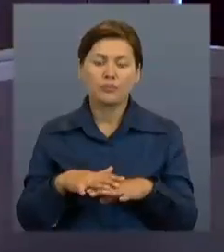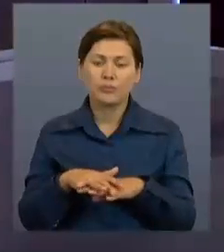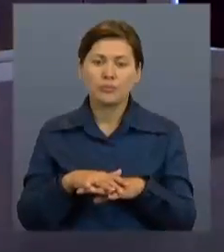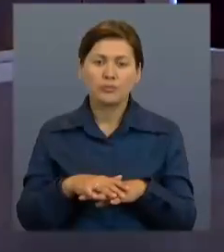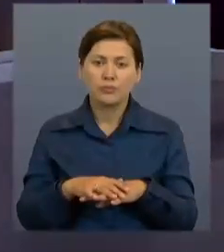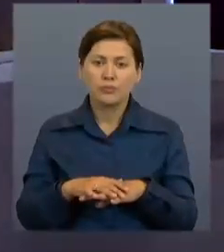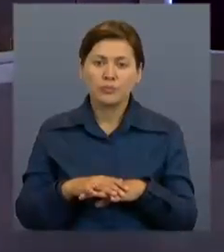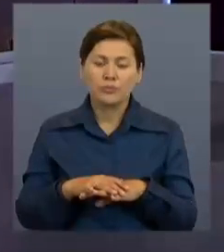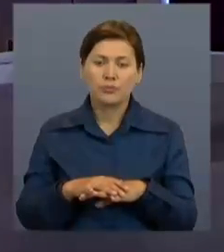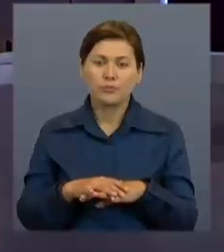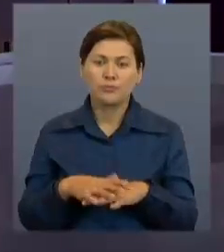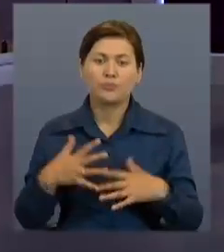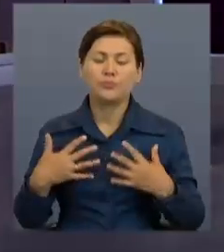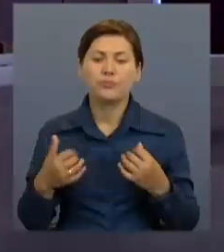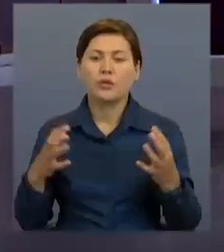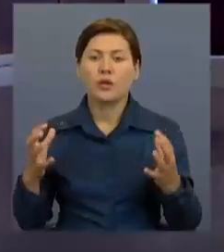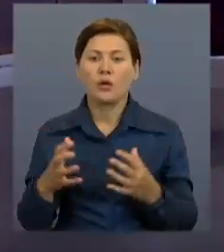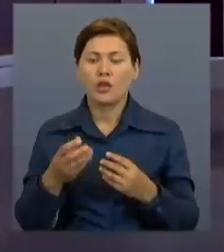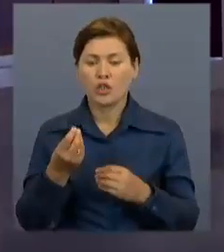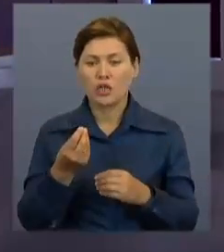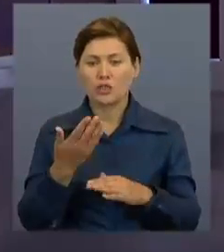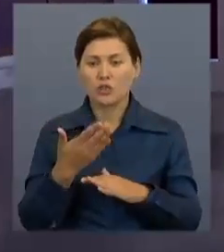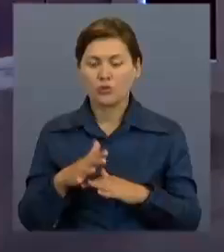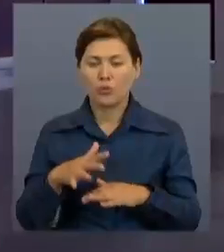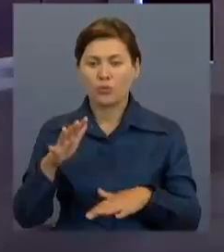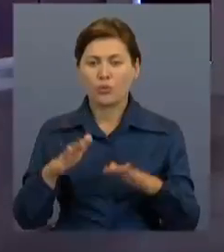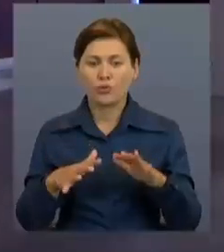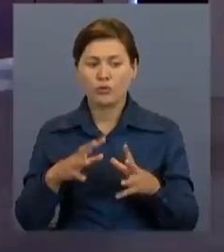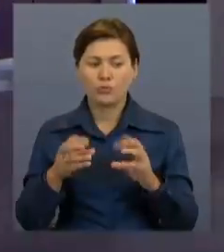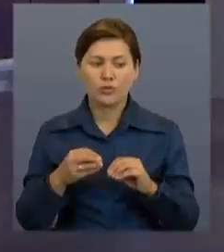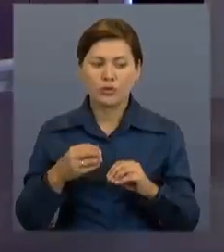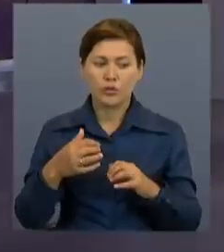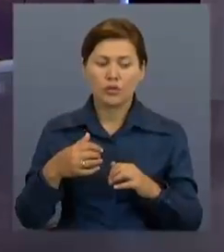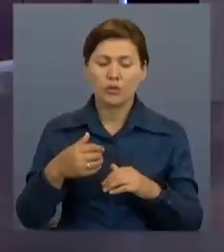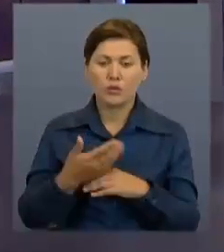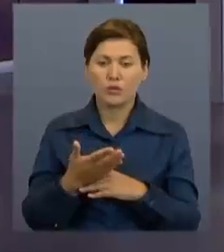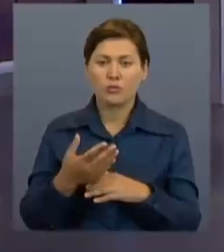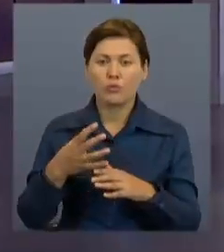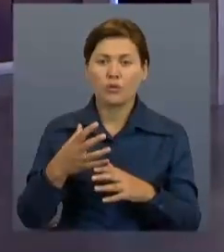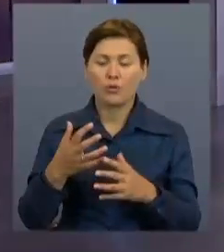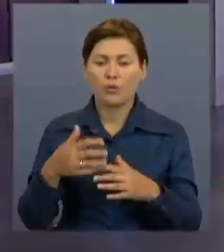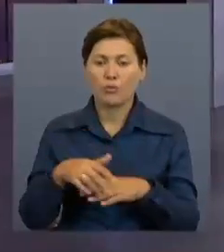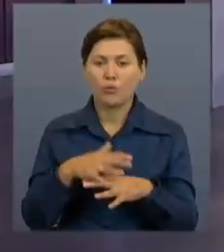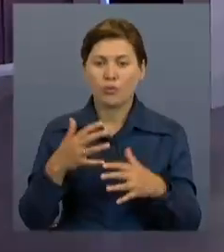халқымыздың еліміздегі денсаулық сақтауын қаржыландыру деңгейі жалпы ішкі өнімнен есептеледі.